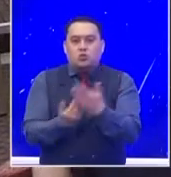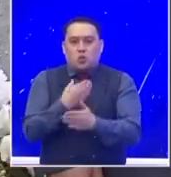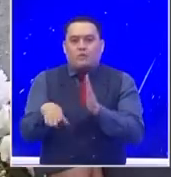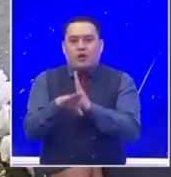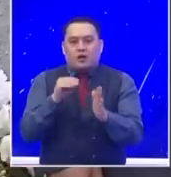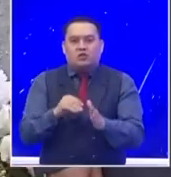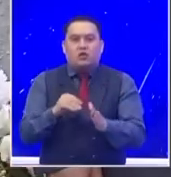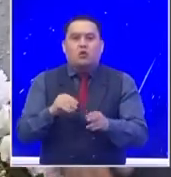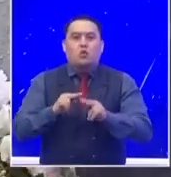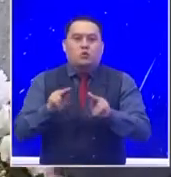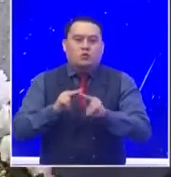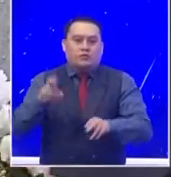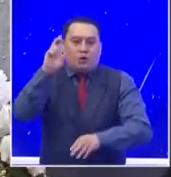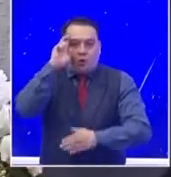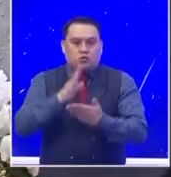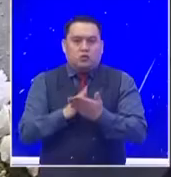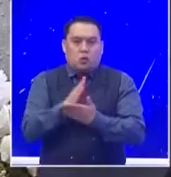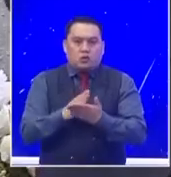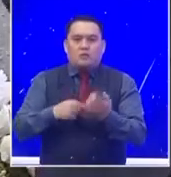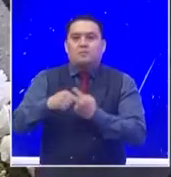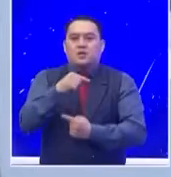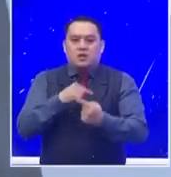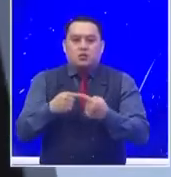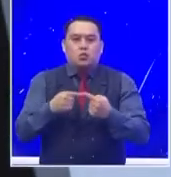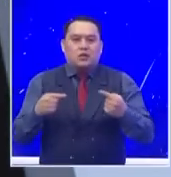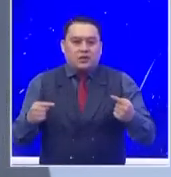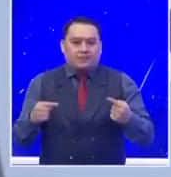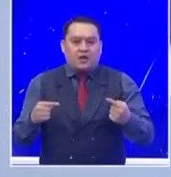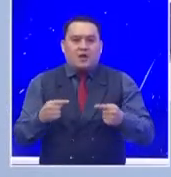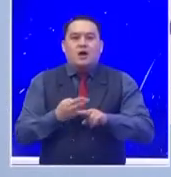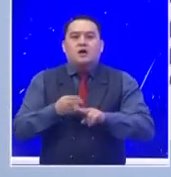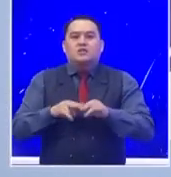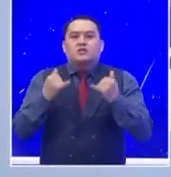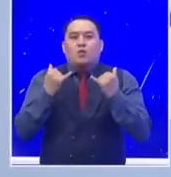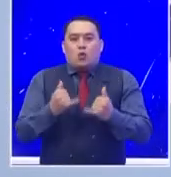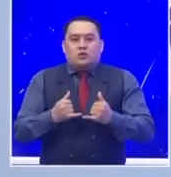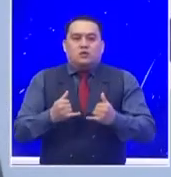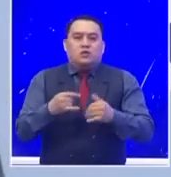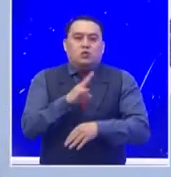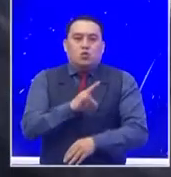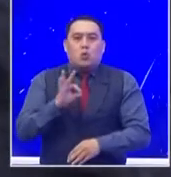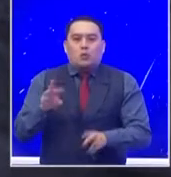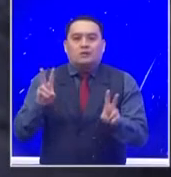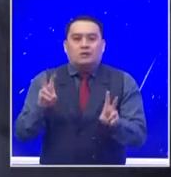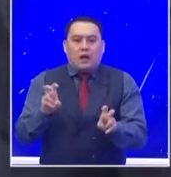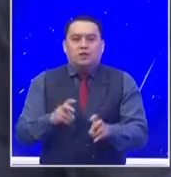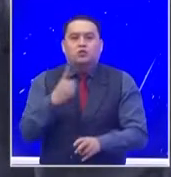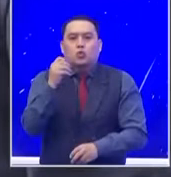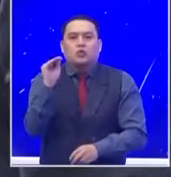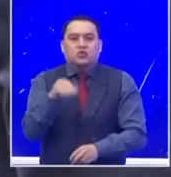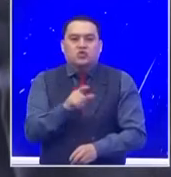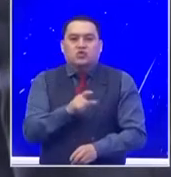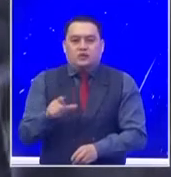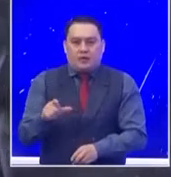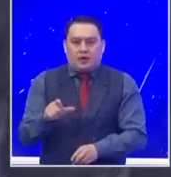из числа педагогов государством служащих предпринимателей и других к слову всего на сегодняшний день в рядах нур отан более ста тысяч